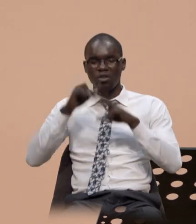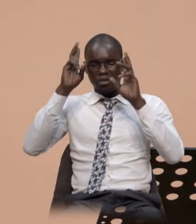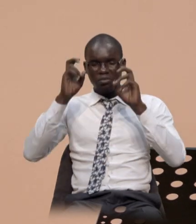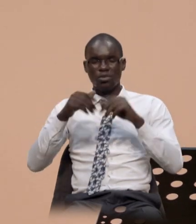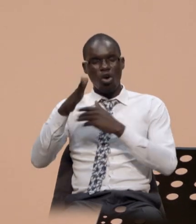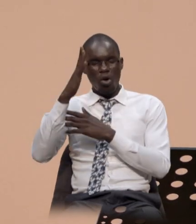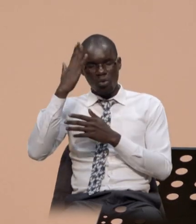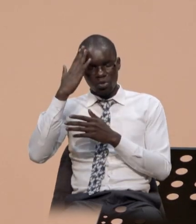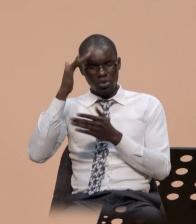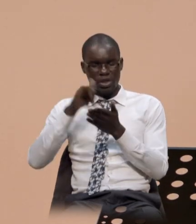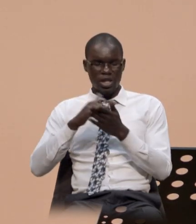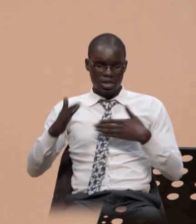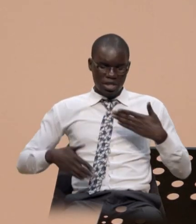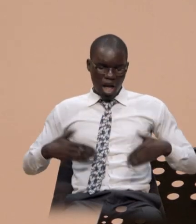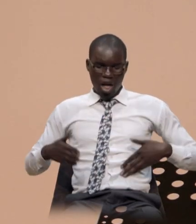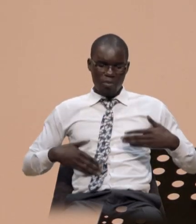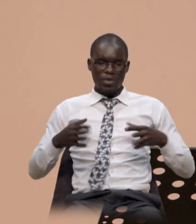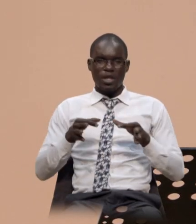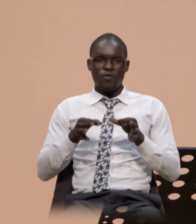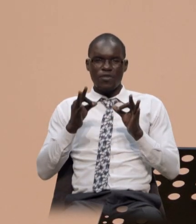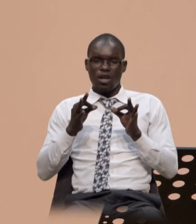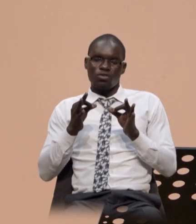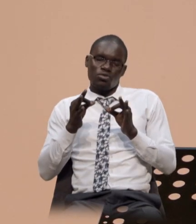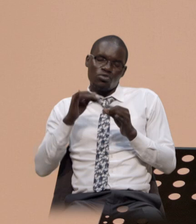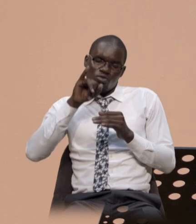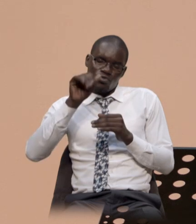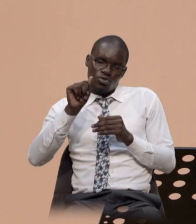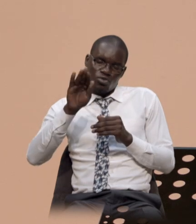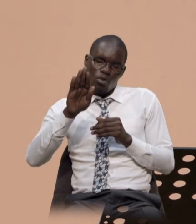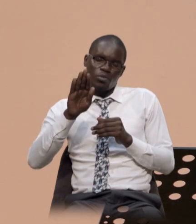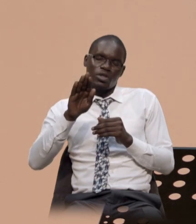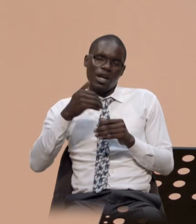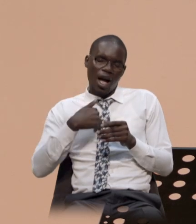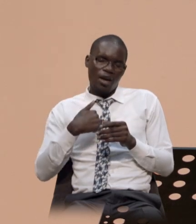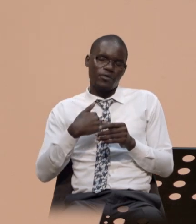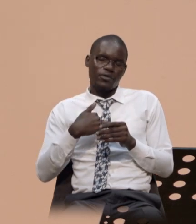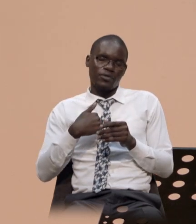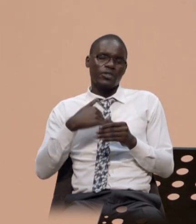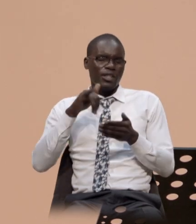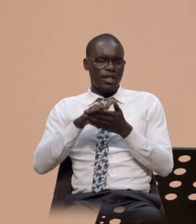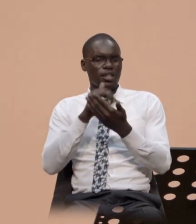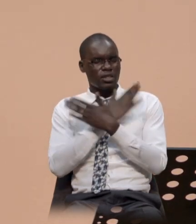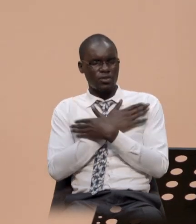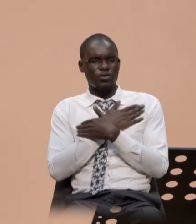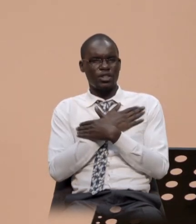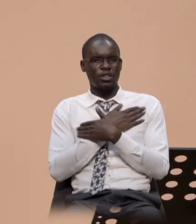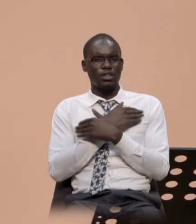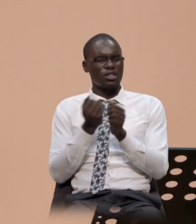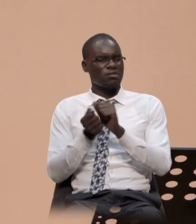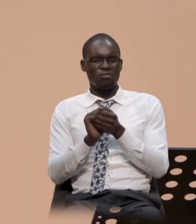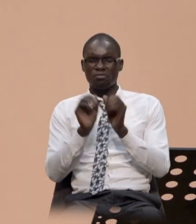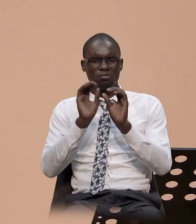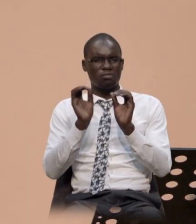alikuwa anajua kwamba tabia ya Ayubu, ambayo wamejenga urafiki, wamejenga nao na Ayubu, urafiki huo hauwezi